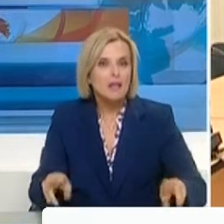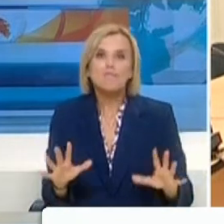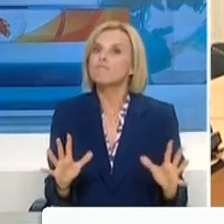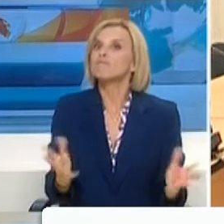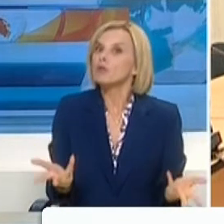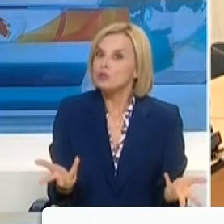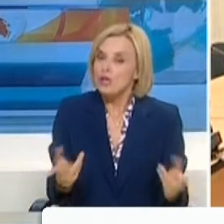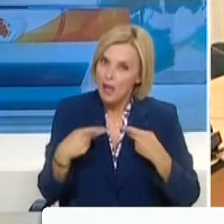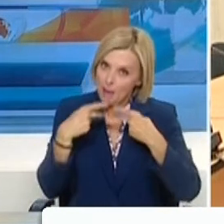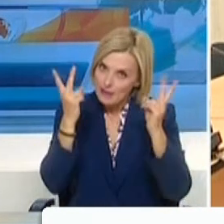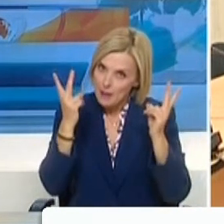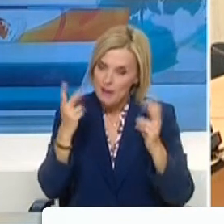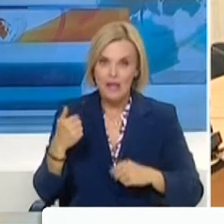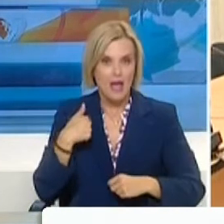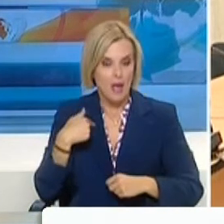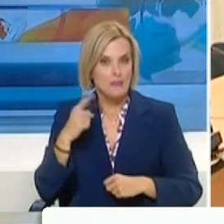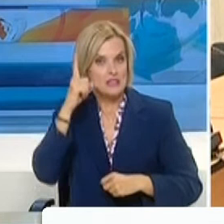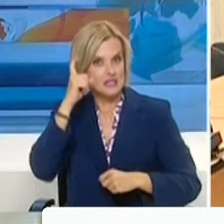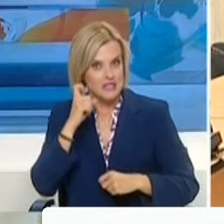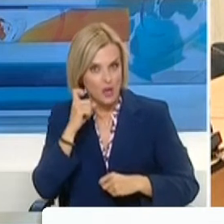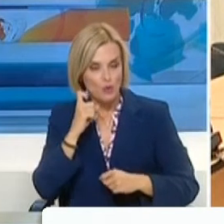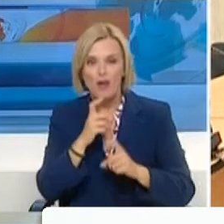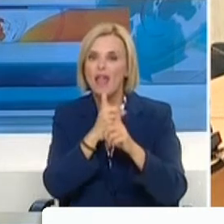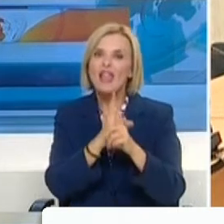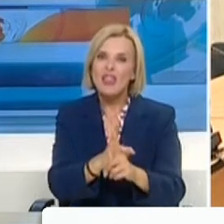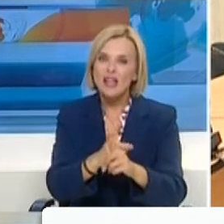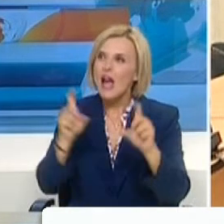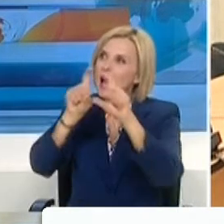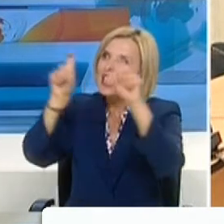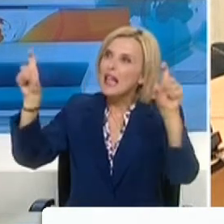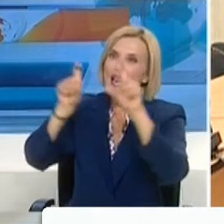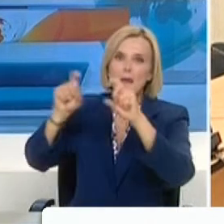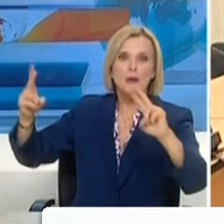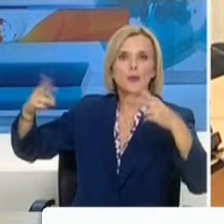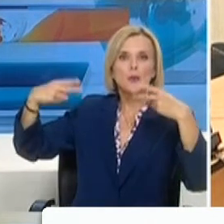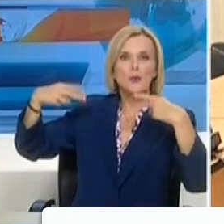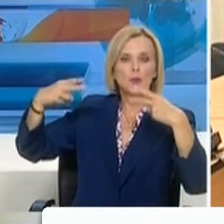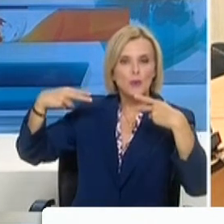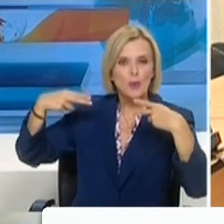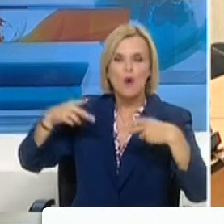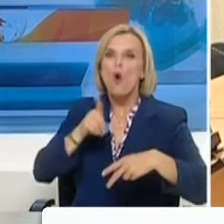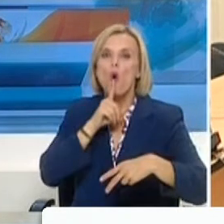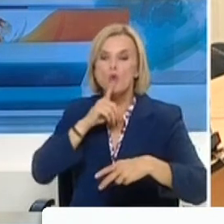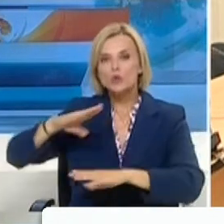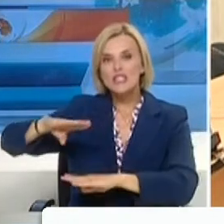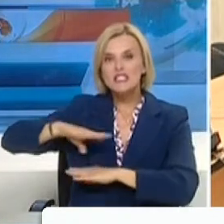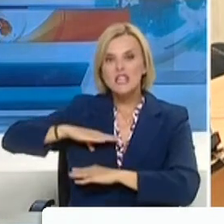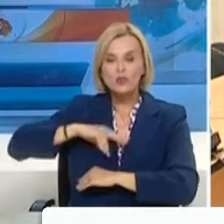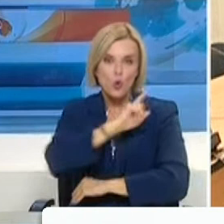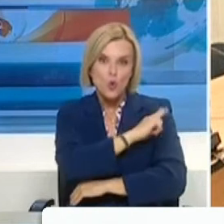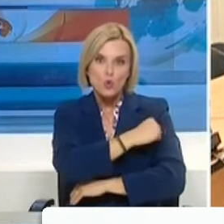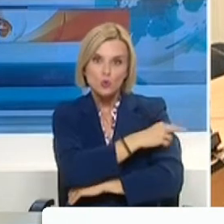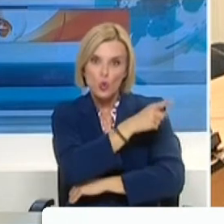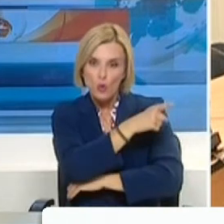με τις πληροφορίες μας, συγκεκριμένα κλιματιστικά μηχανήματα σε νοσοκομεία αναφοράς, όπως είναι το Nimitz, δεν έχουν δυνατότητα